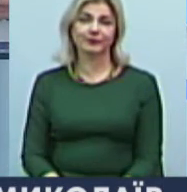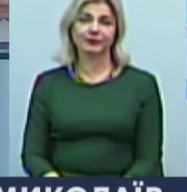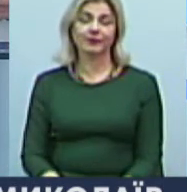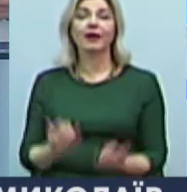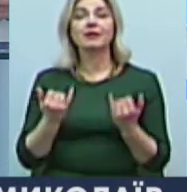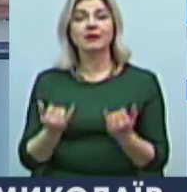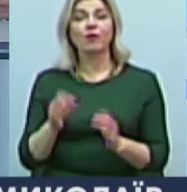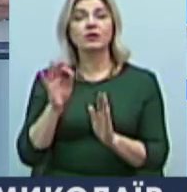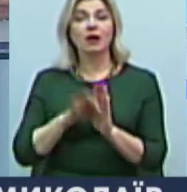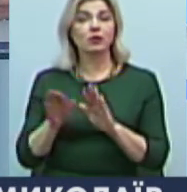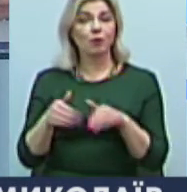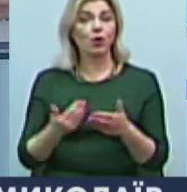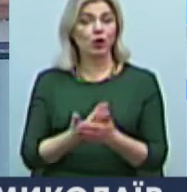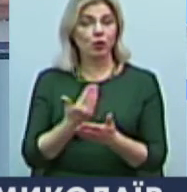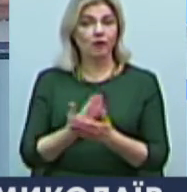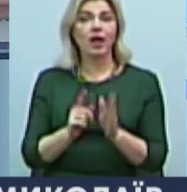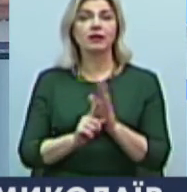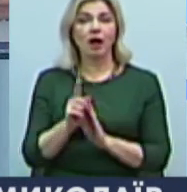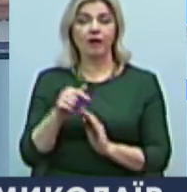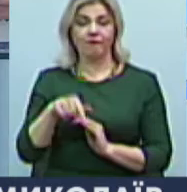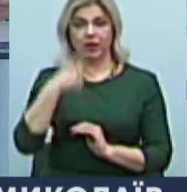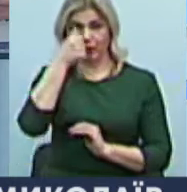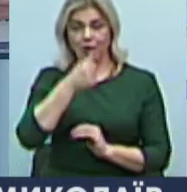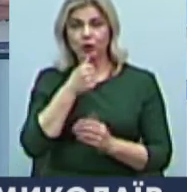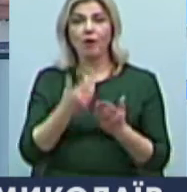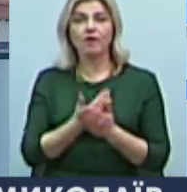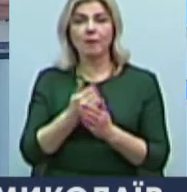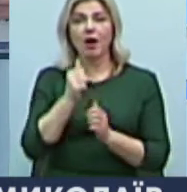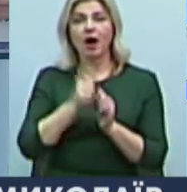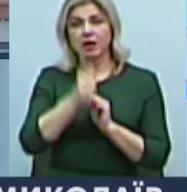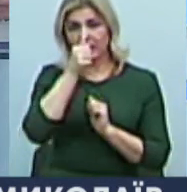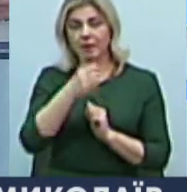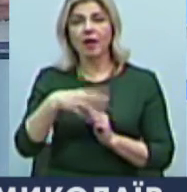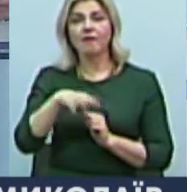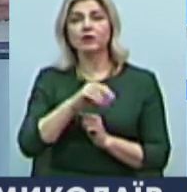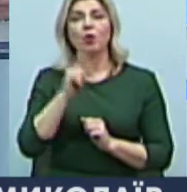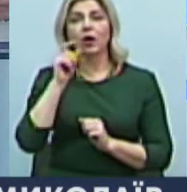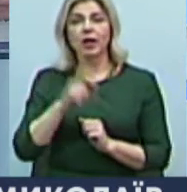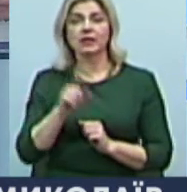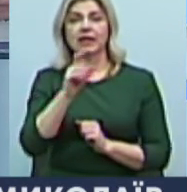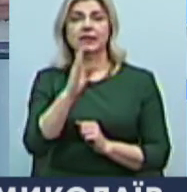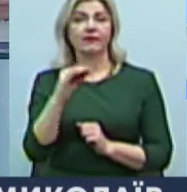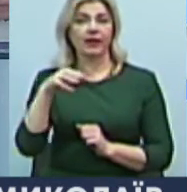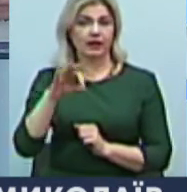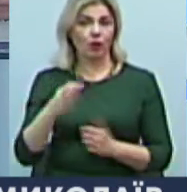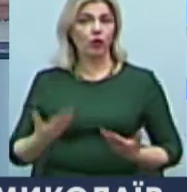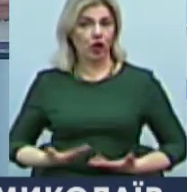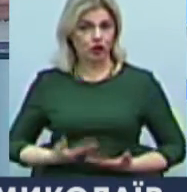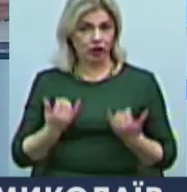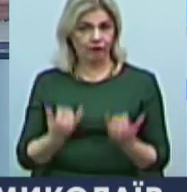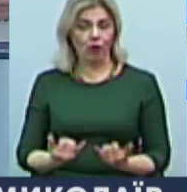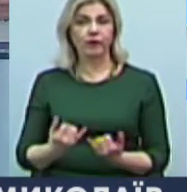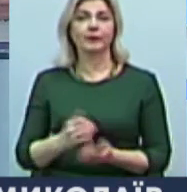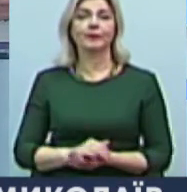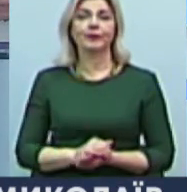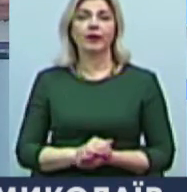Сьогодні одразу після випуску новин стартує перший цього року випуск щомісячного всеукраїнського медіапроєкту «Звіти наживо». Гість ефіру – Андрій